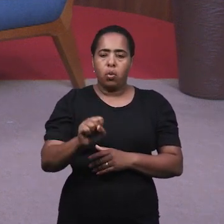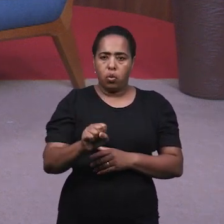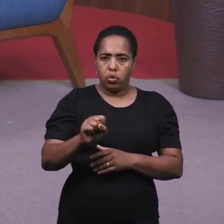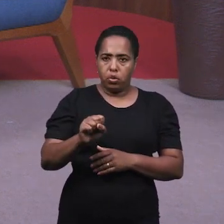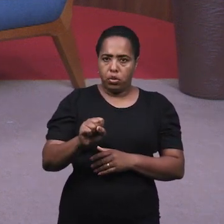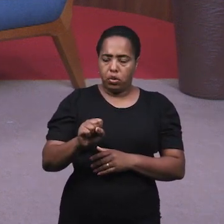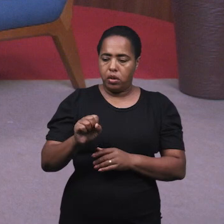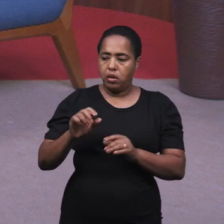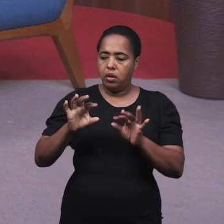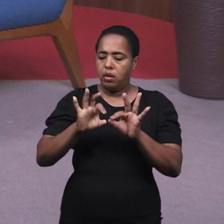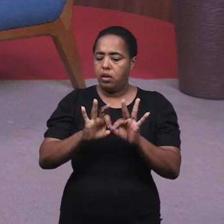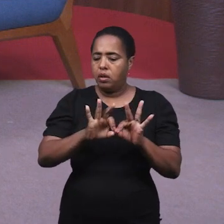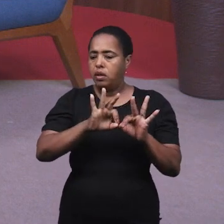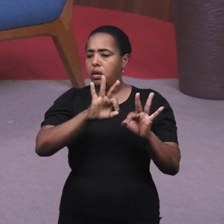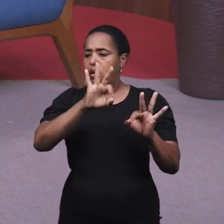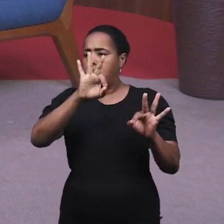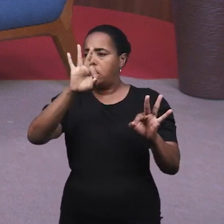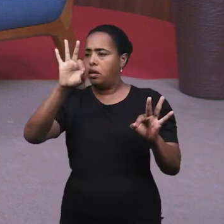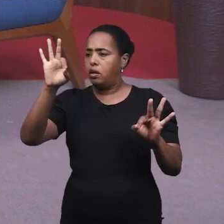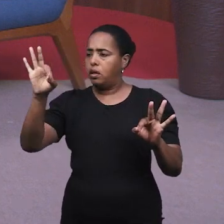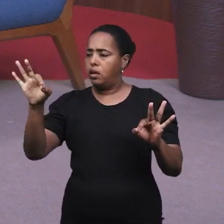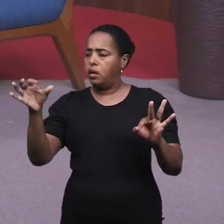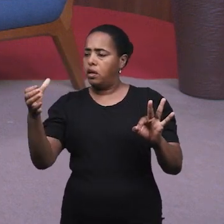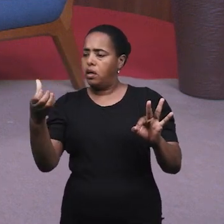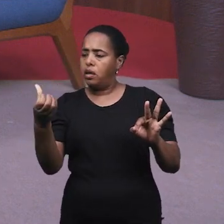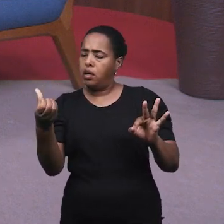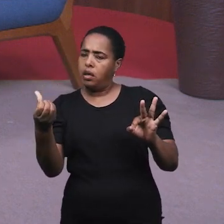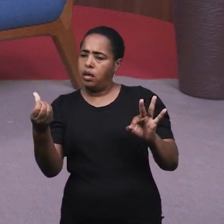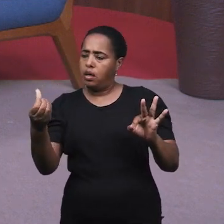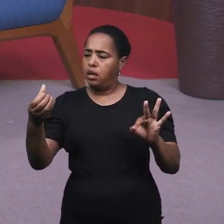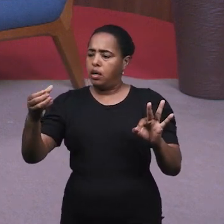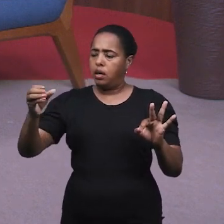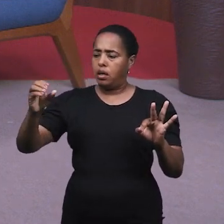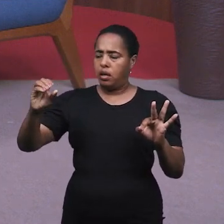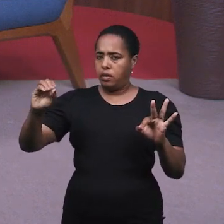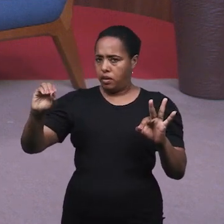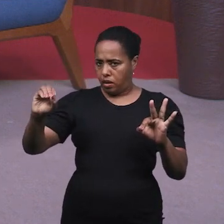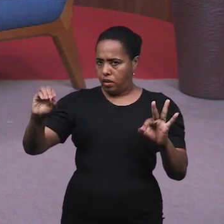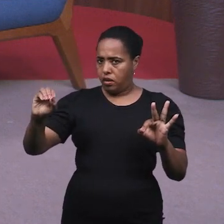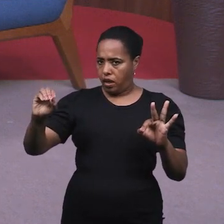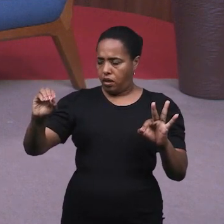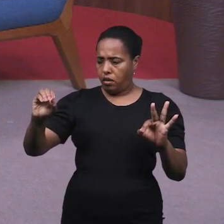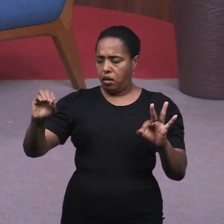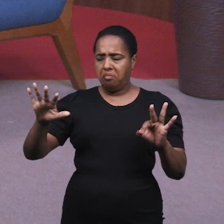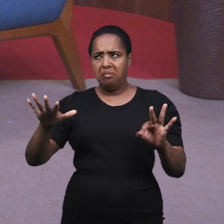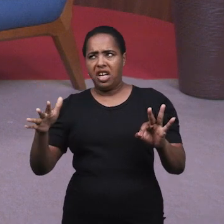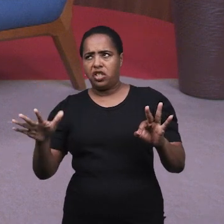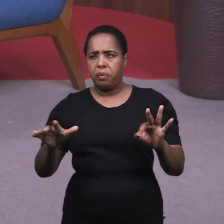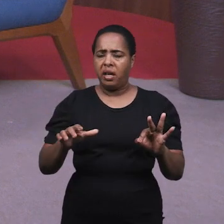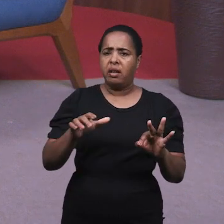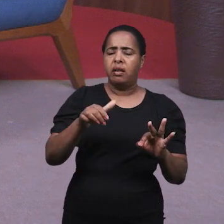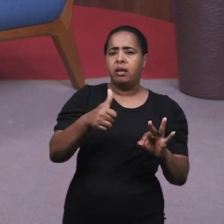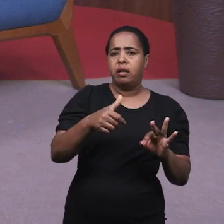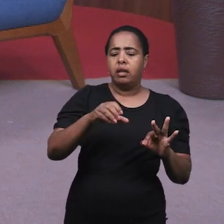stades, dans la mesure d'aujourd'hui, entre 10 à 12 kilomètres. Nous avons Jérusalem,